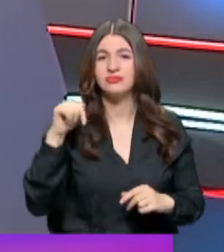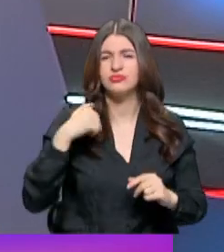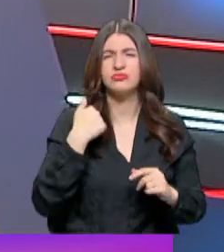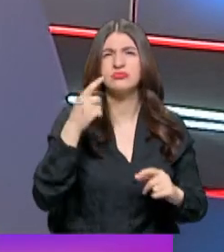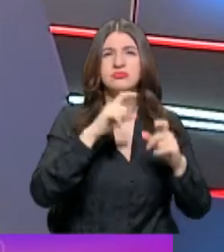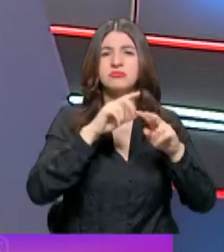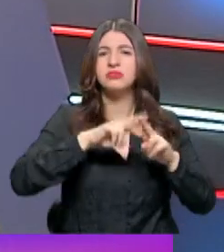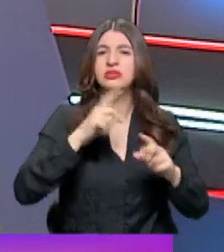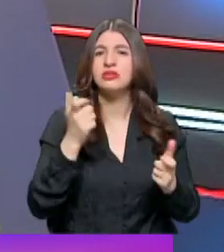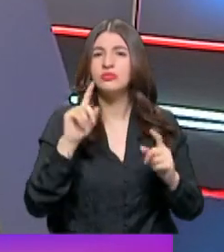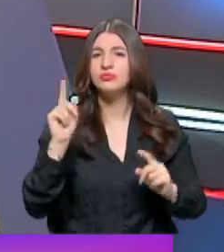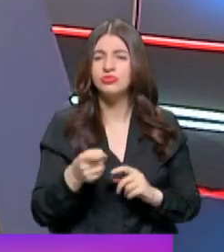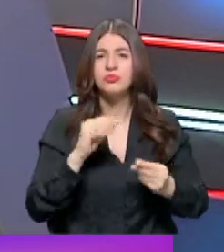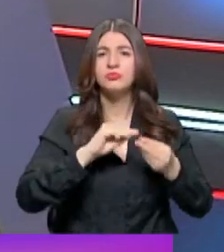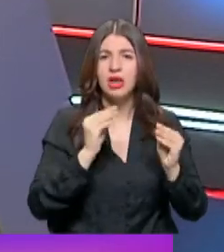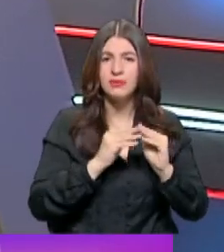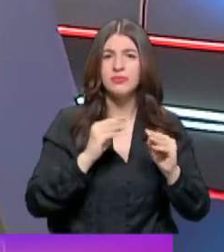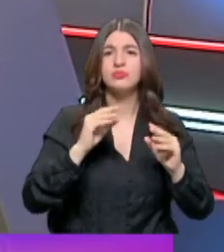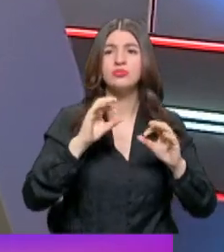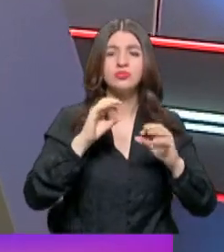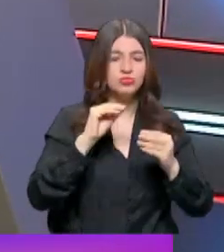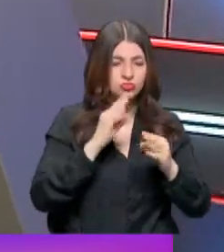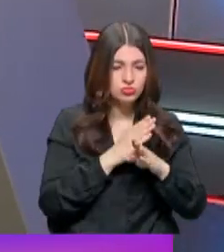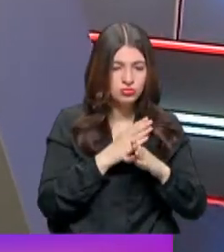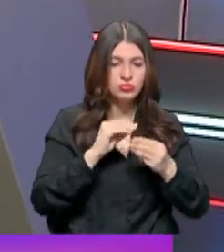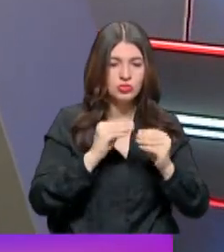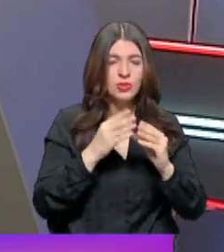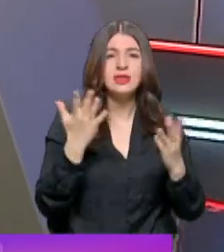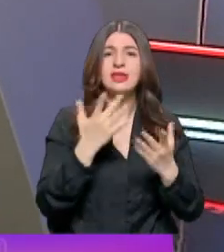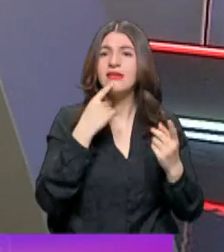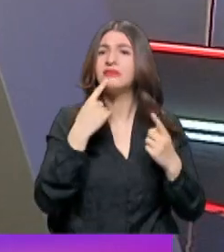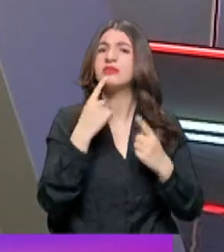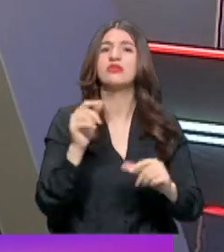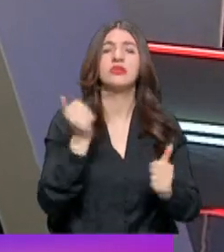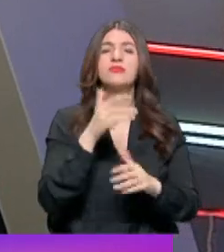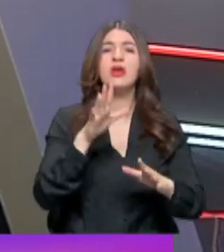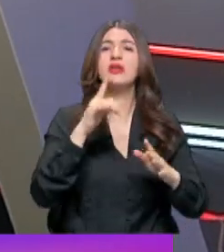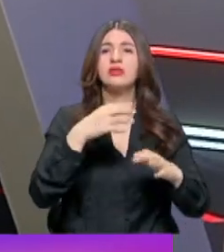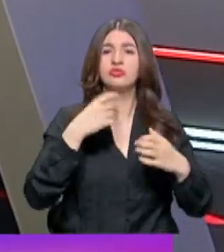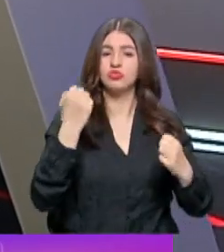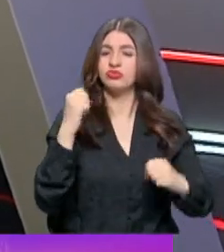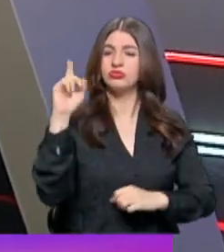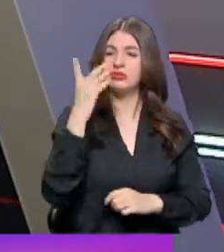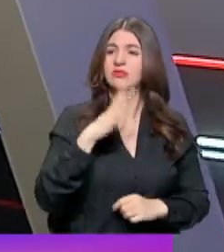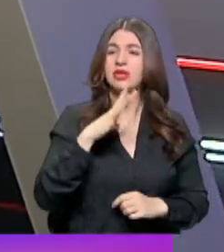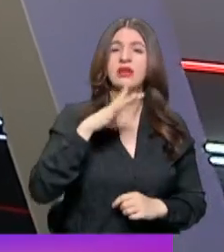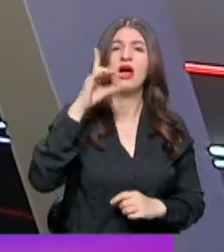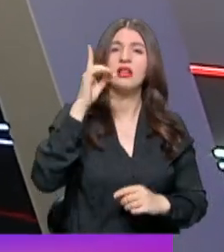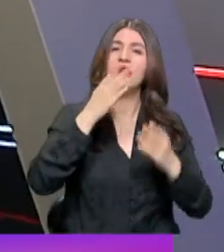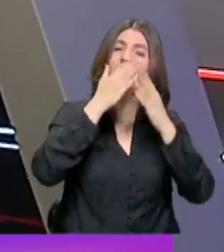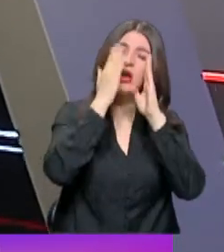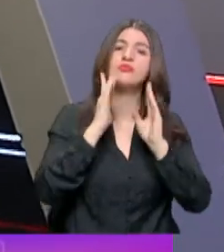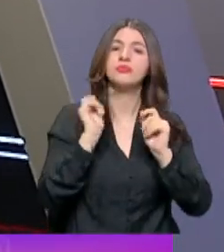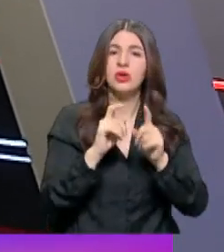Bu problem sorun zorluk ne derseniz diyin özgüveniniz güçlü Deniz varsa Allah'a